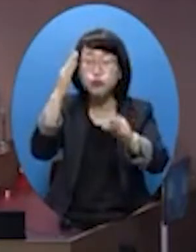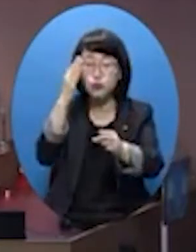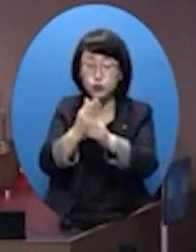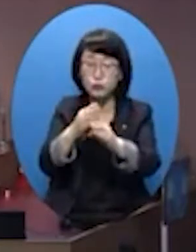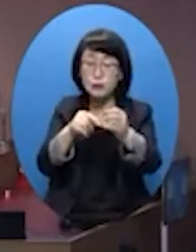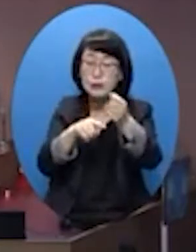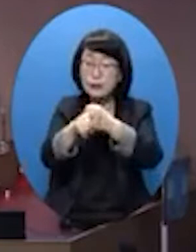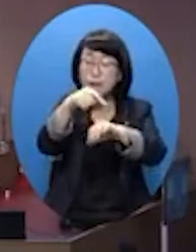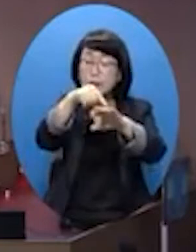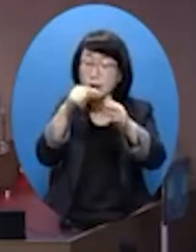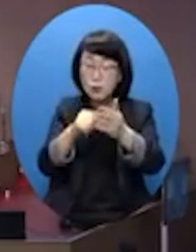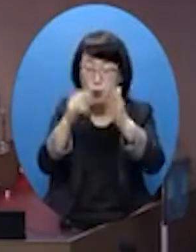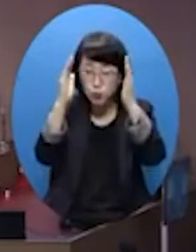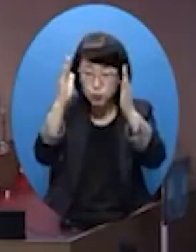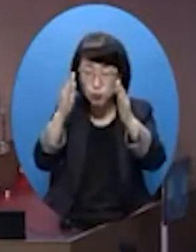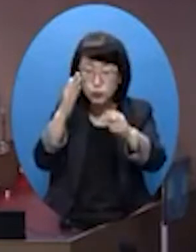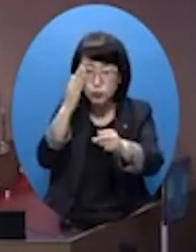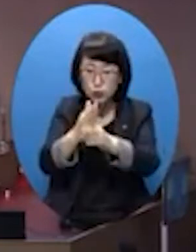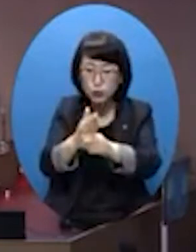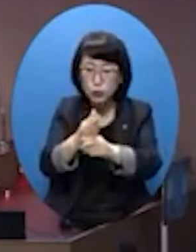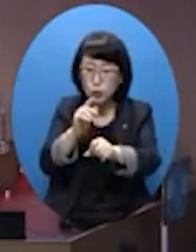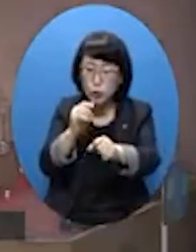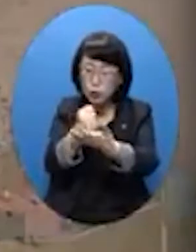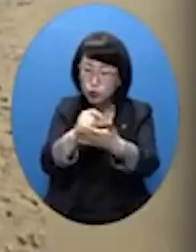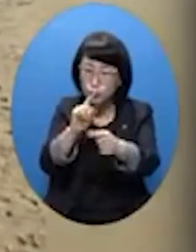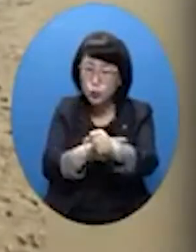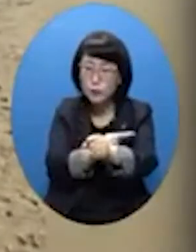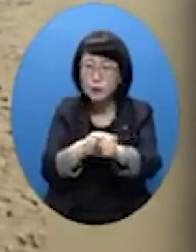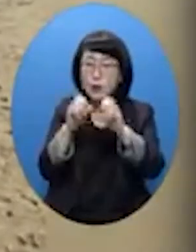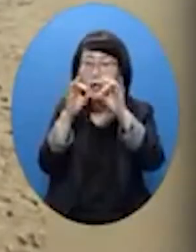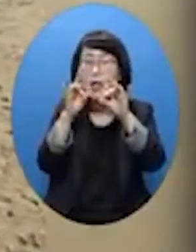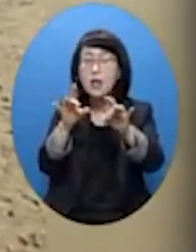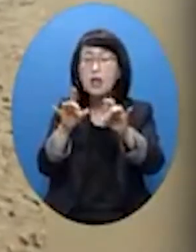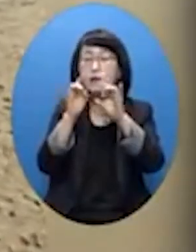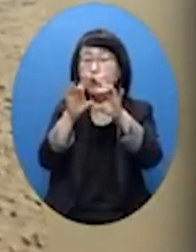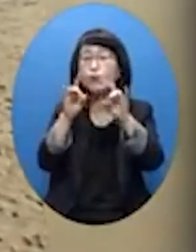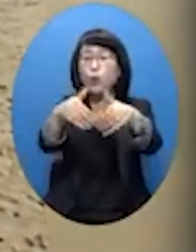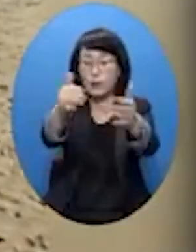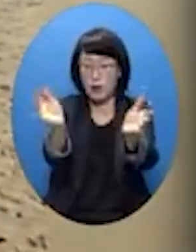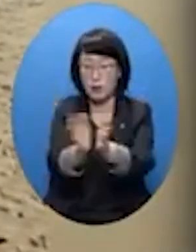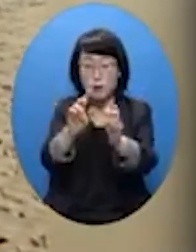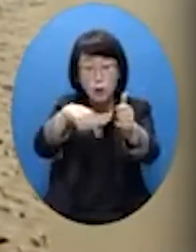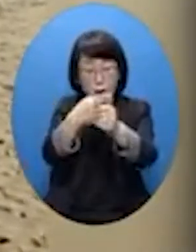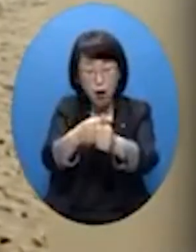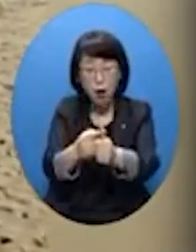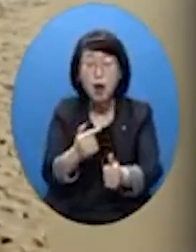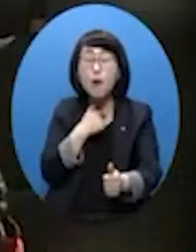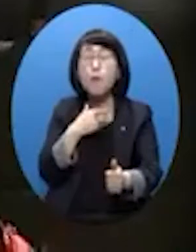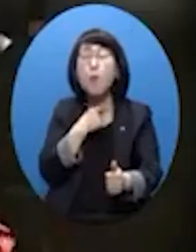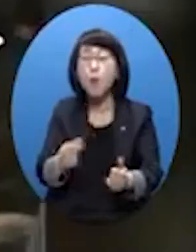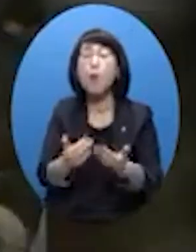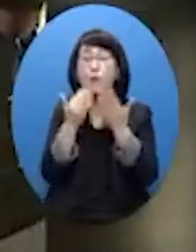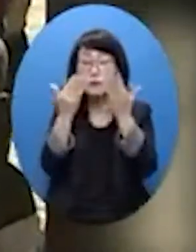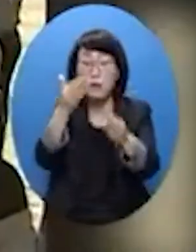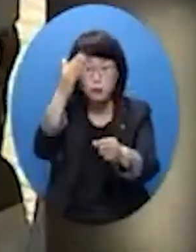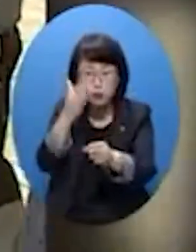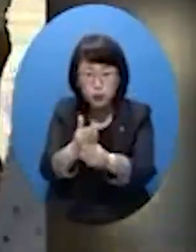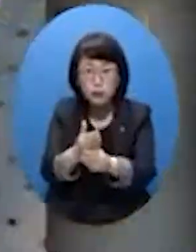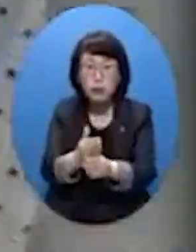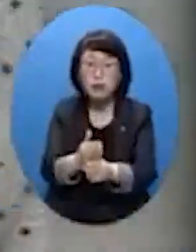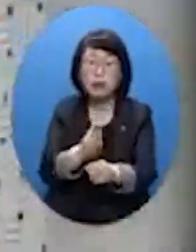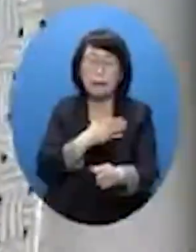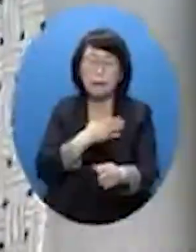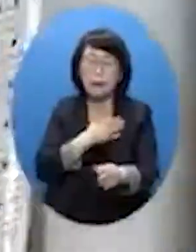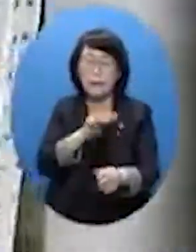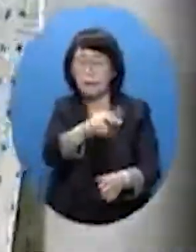참여하게 되었습니다 1984년 선교사로 진로를 바꿔서 에디 어퓨 아 수단의 접경 지대인